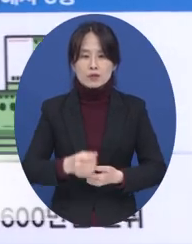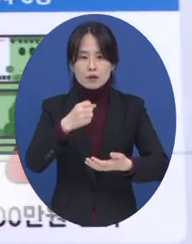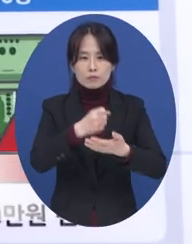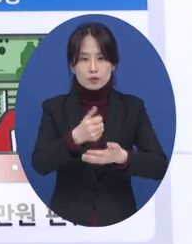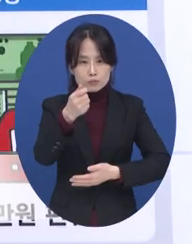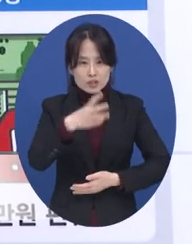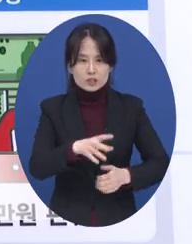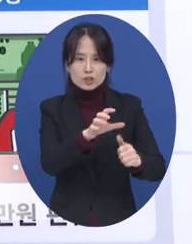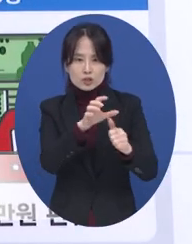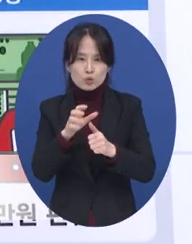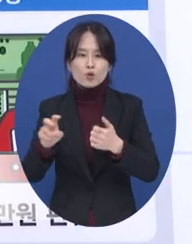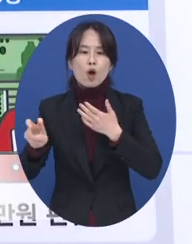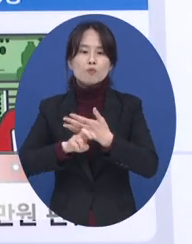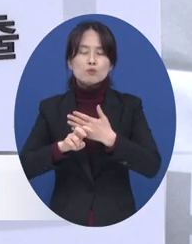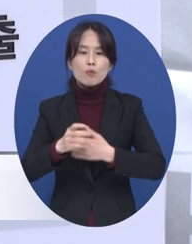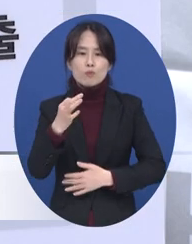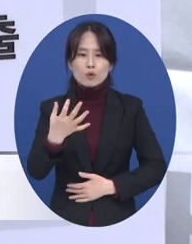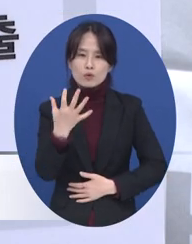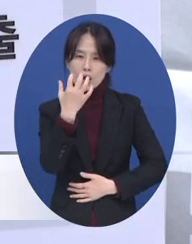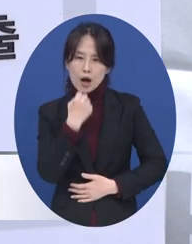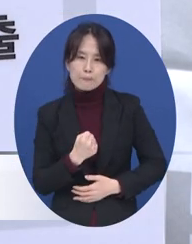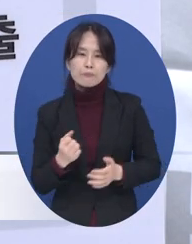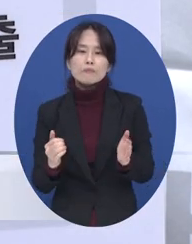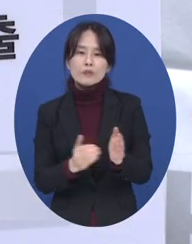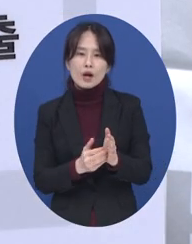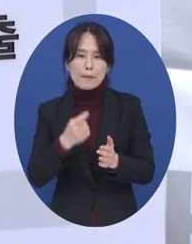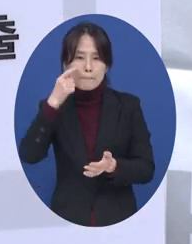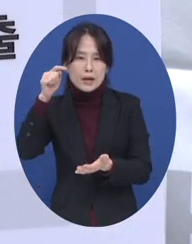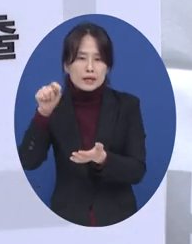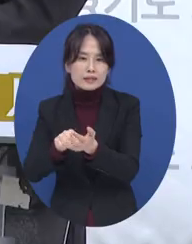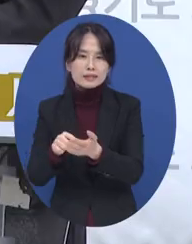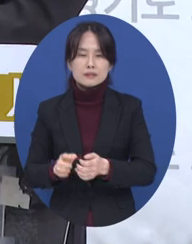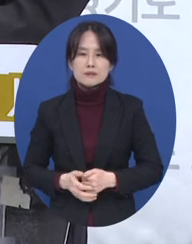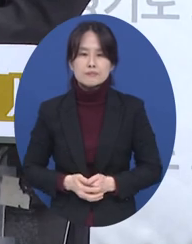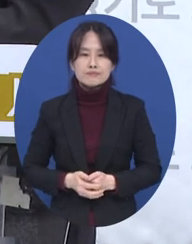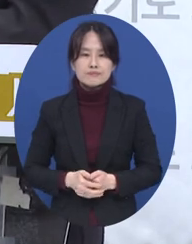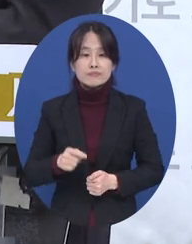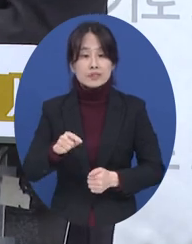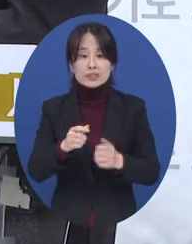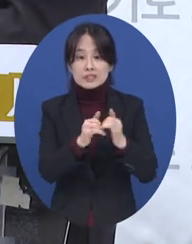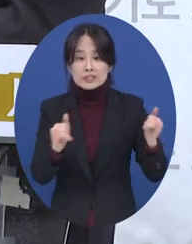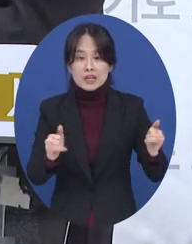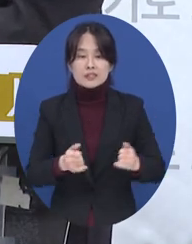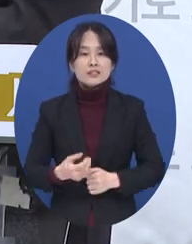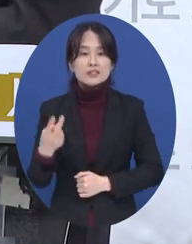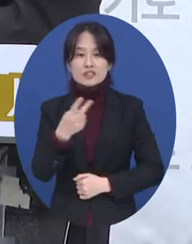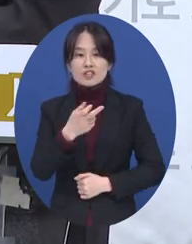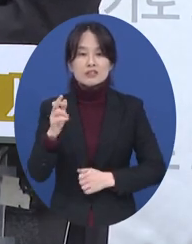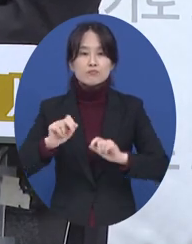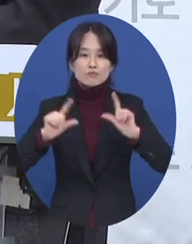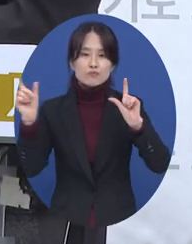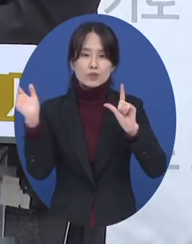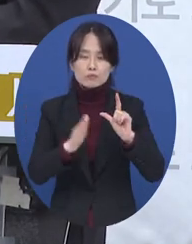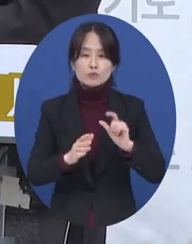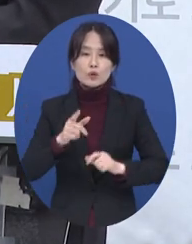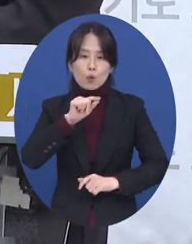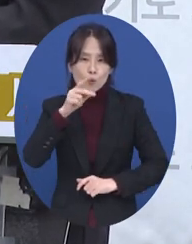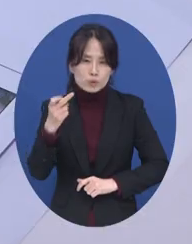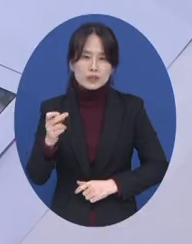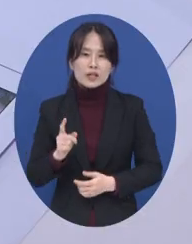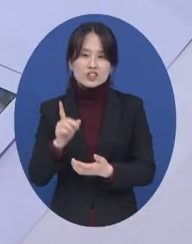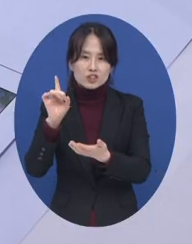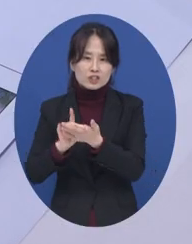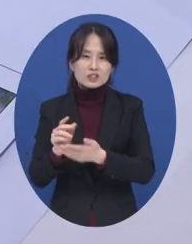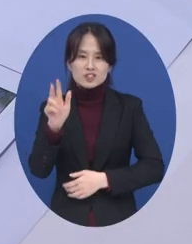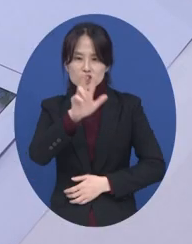대부업 상원에 이용해 불법 고금리 대부 행위를 한 업자도 있습니다 이 업자는 지난 2017년부터 오산 천안